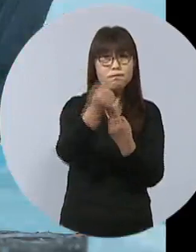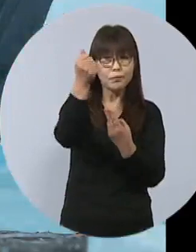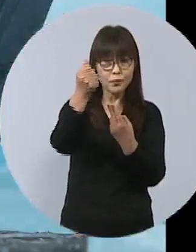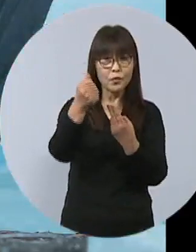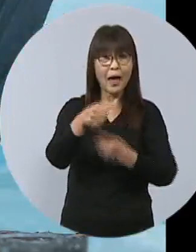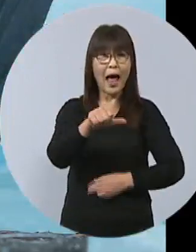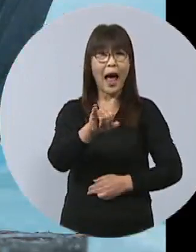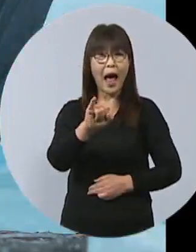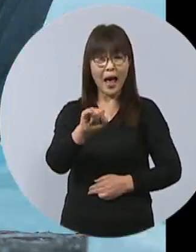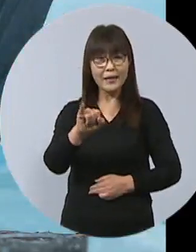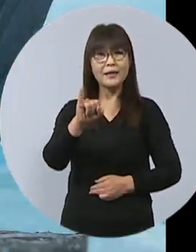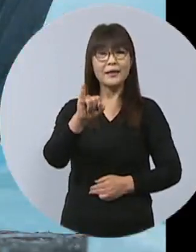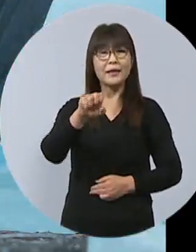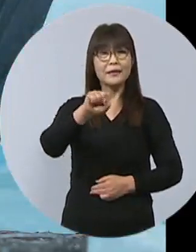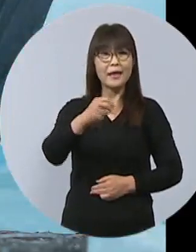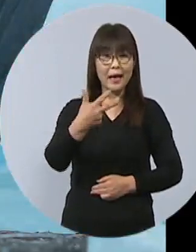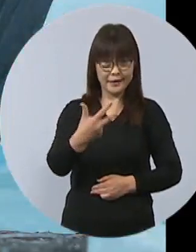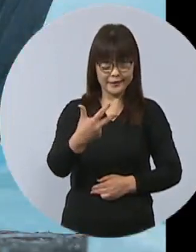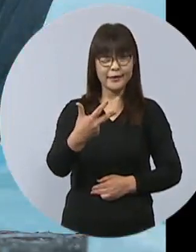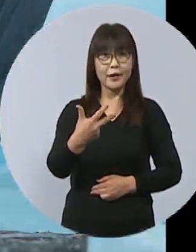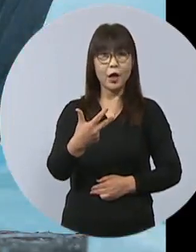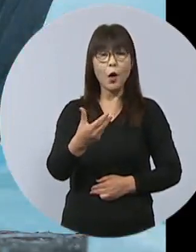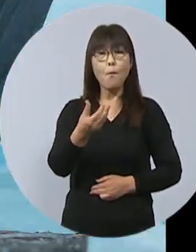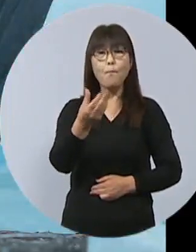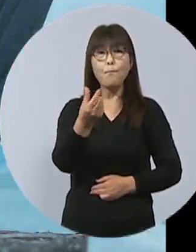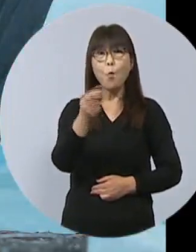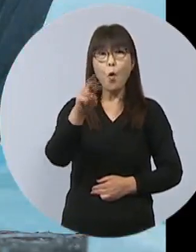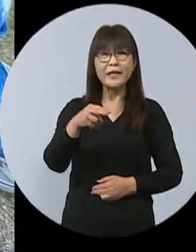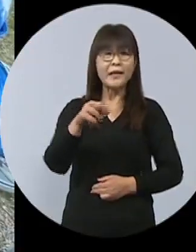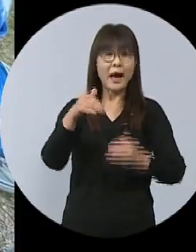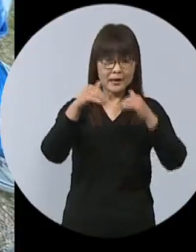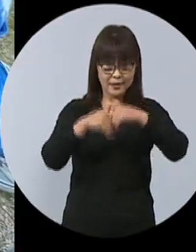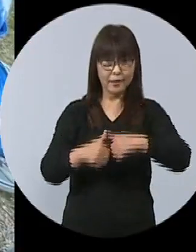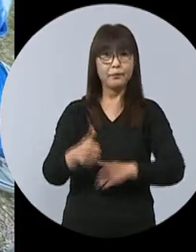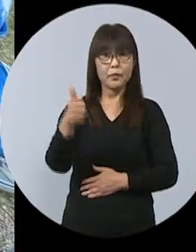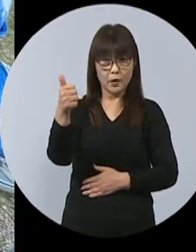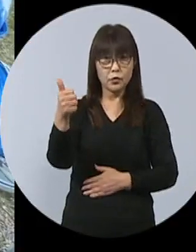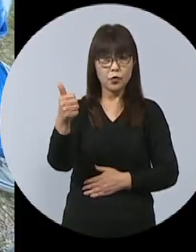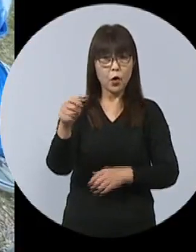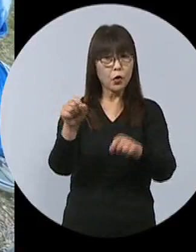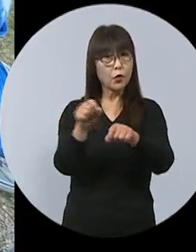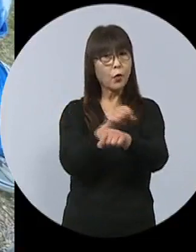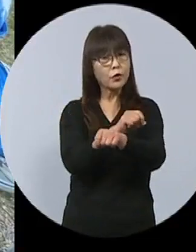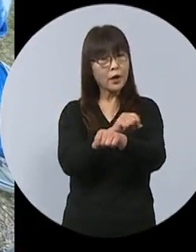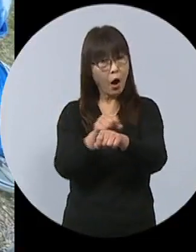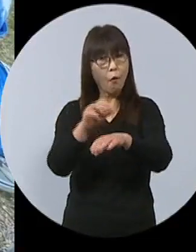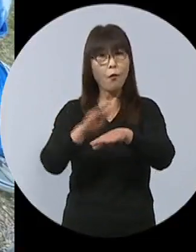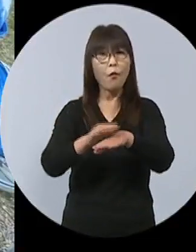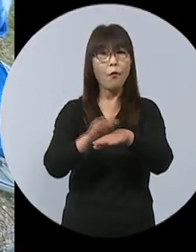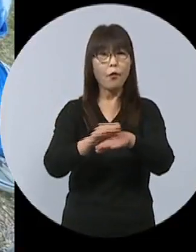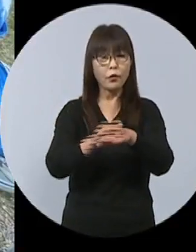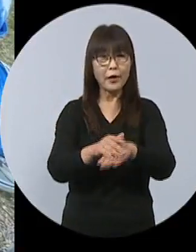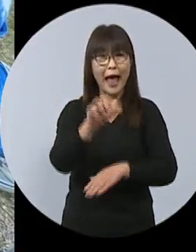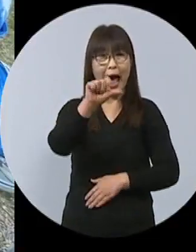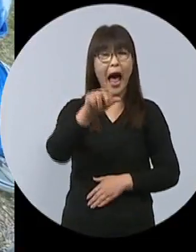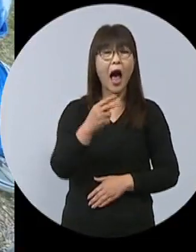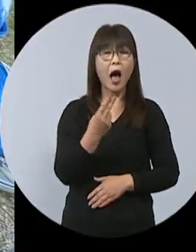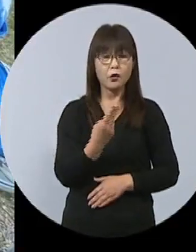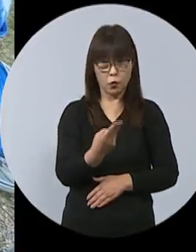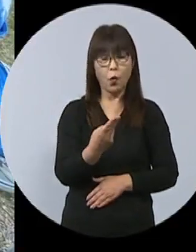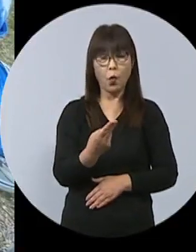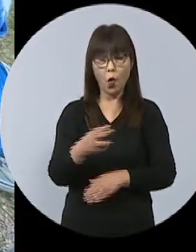し、守屋麗太さんです。独自の技法でアート制作や建築を行っている方なんです